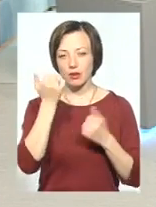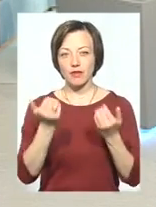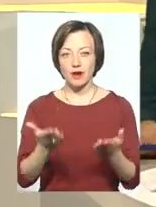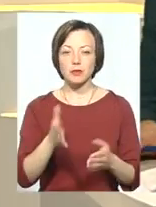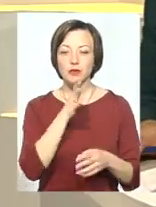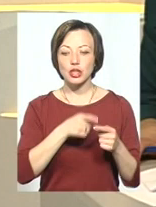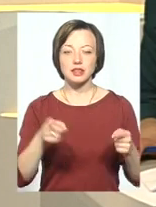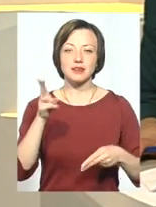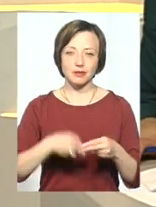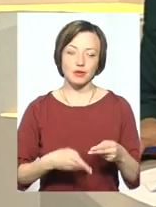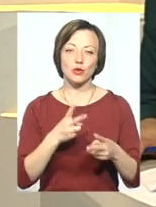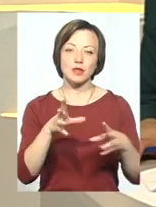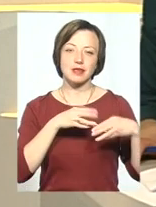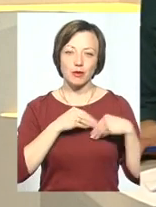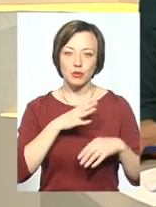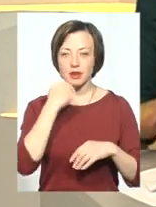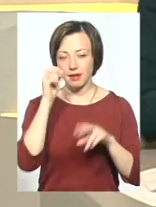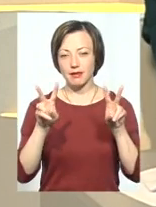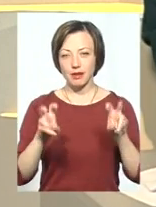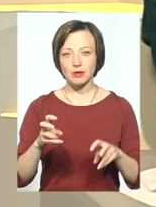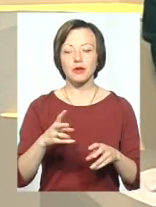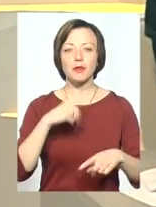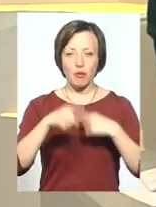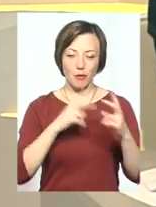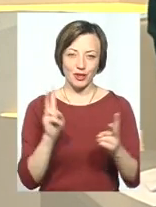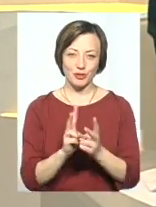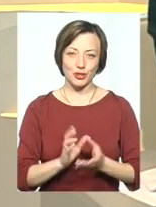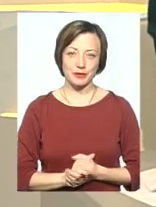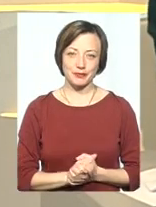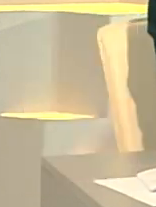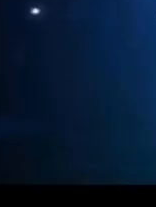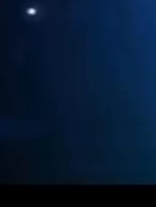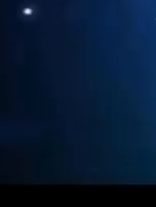вам. Наш час вичерпаний. Дякую усім, хто був з нами. Це була тема. Побачимось.